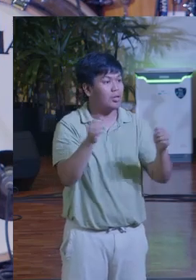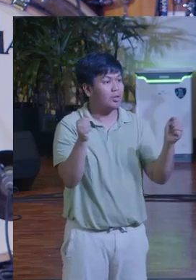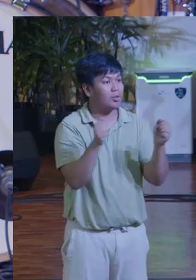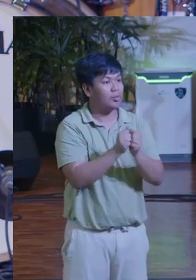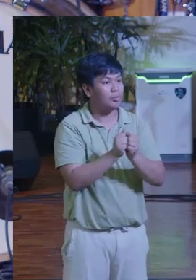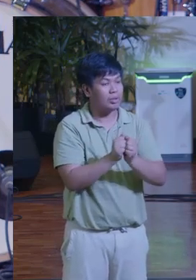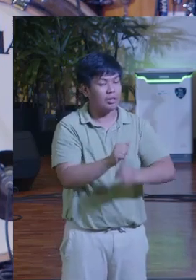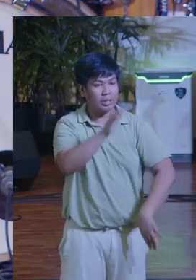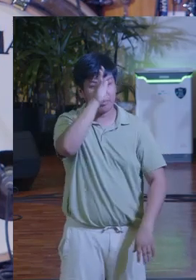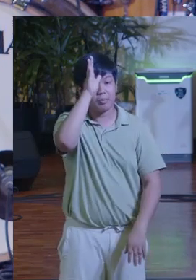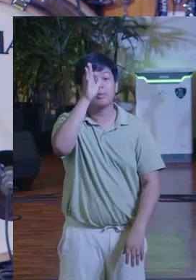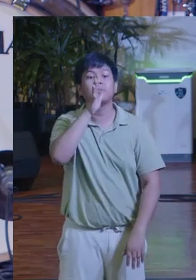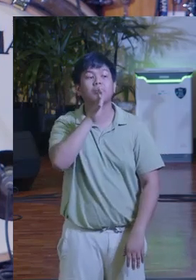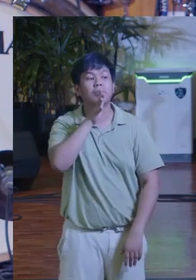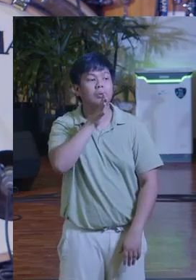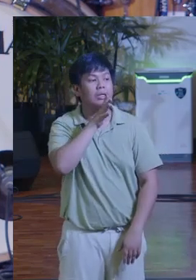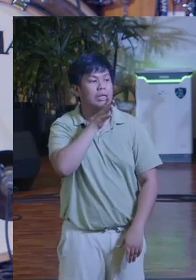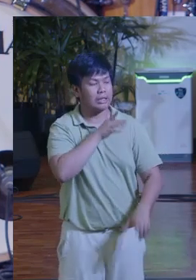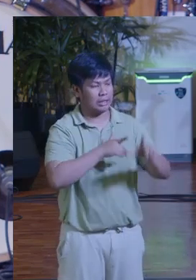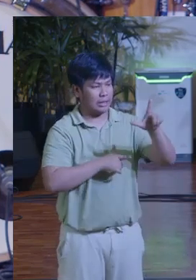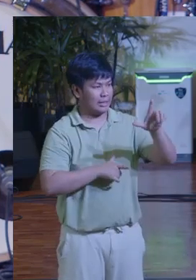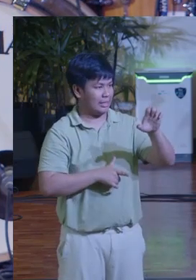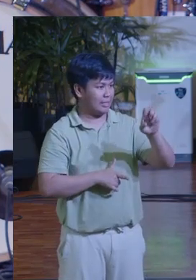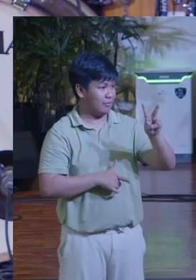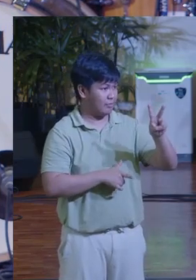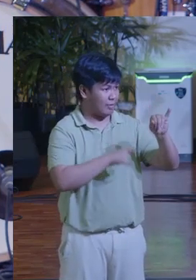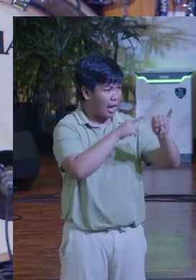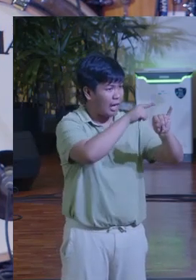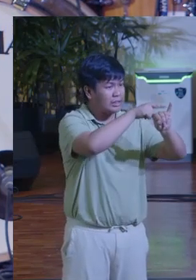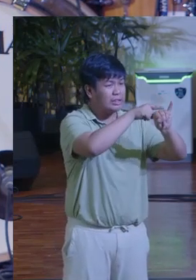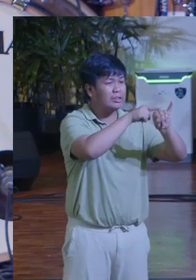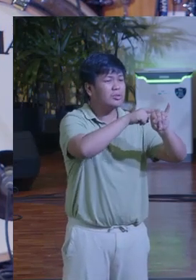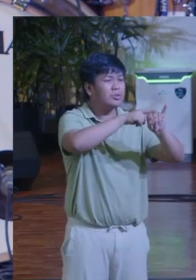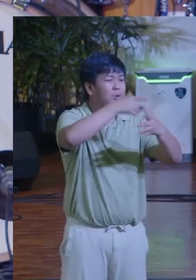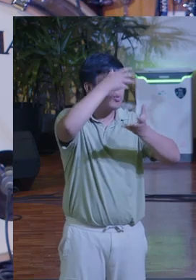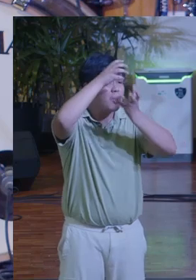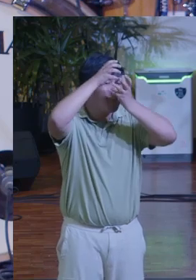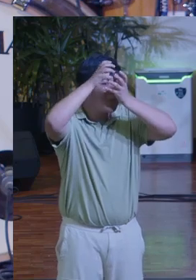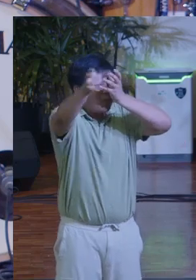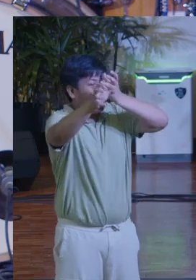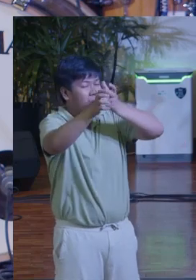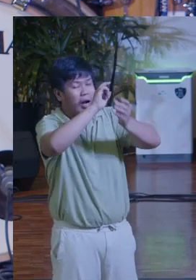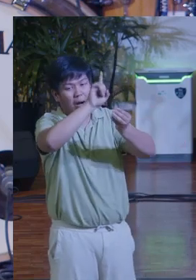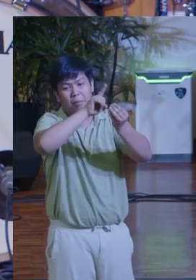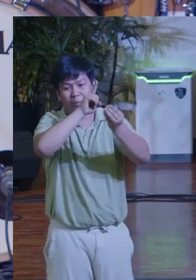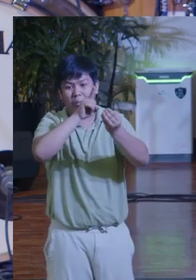mag-asawang Levita na alam ang salita ng Diyos.